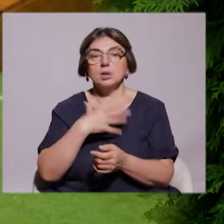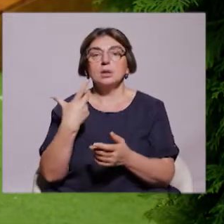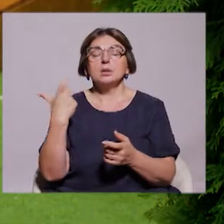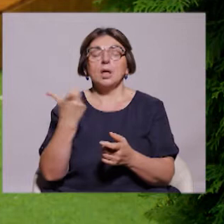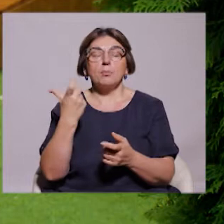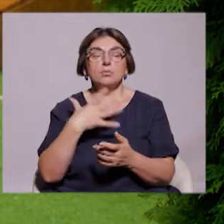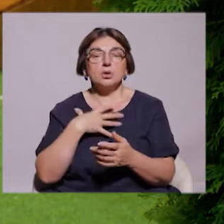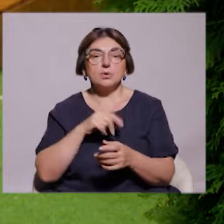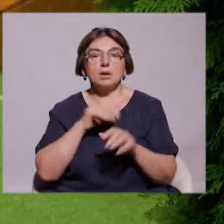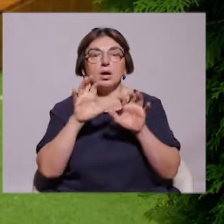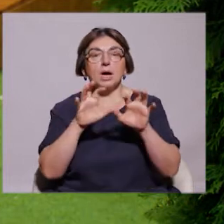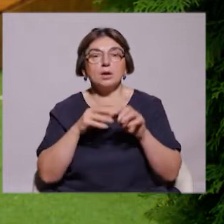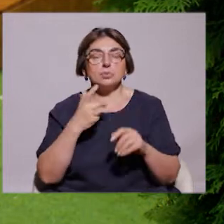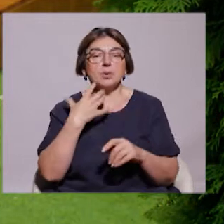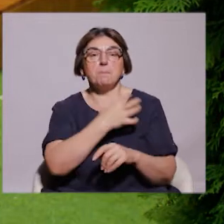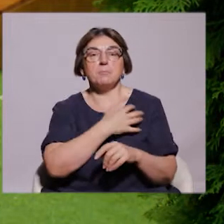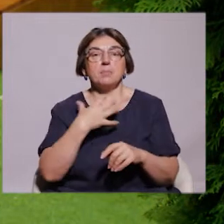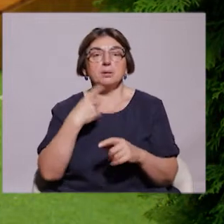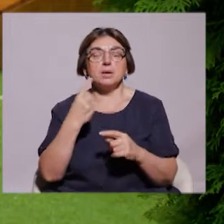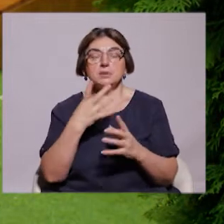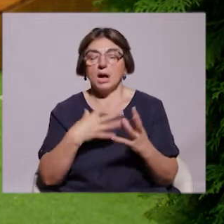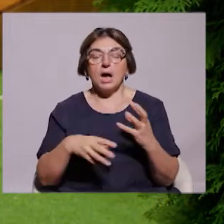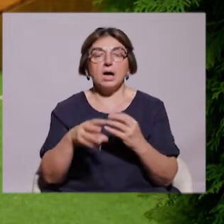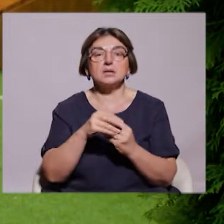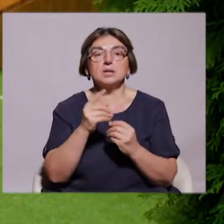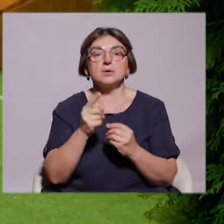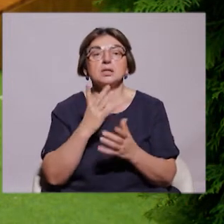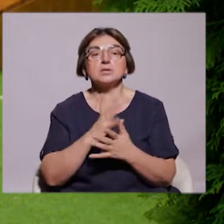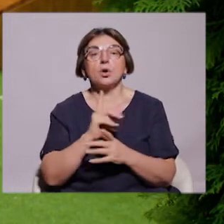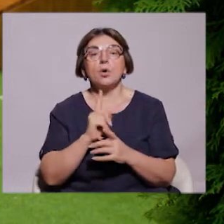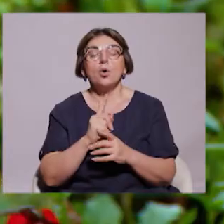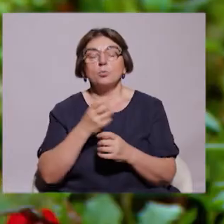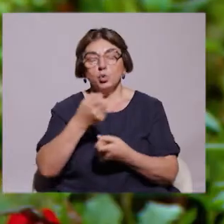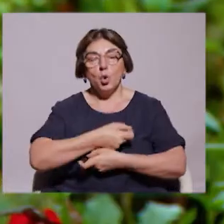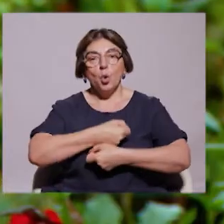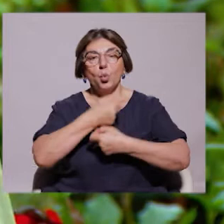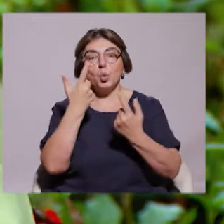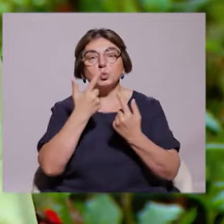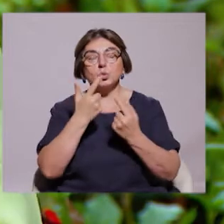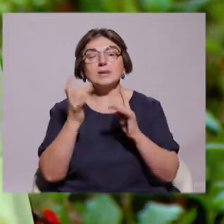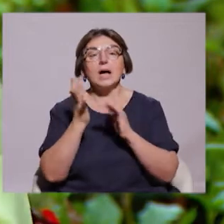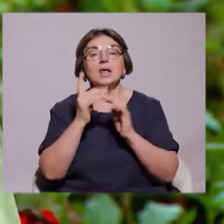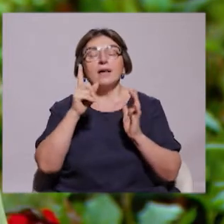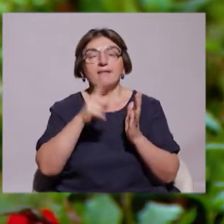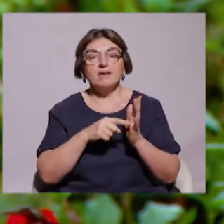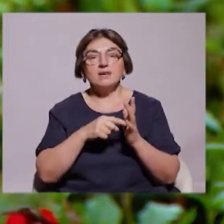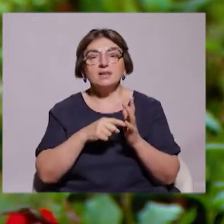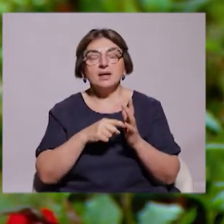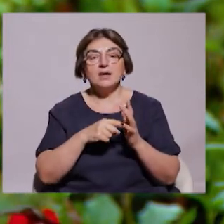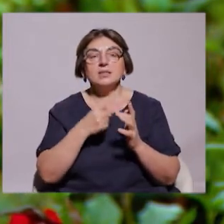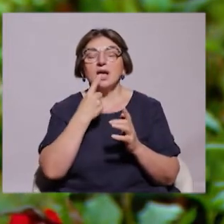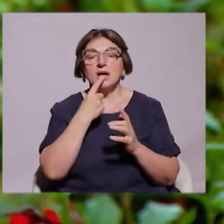რაც პოლის აერთიანებდა, ეს იყო მხოლოდ კულტურა და რელიგია და ენა. დანარჩენ შემთხვევაში ისინი იყვნენ დამოუკიდებელი და სწორედ ასეთი